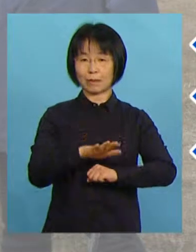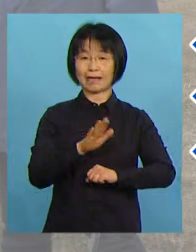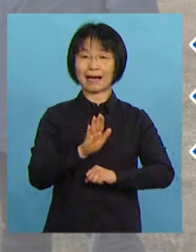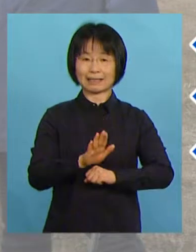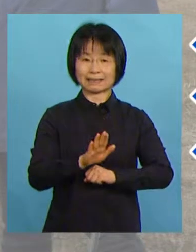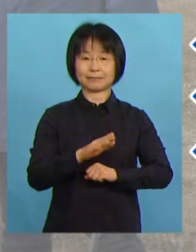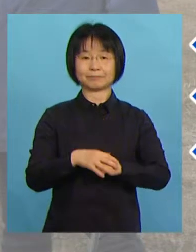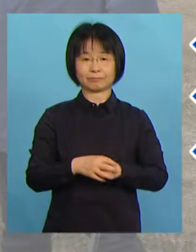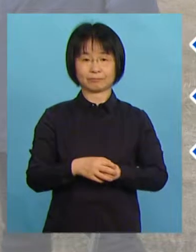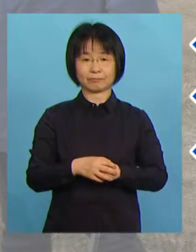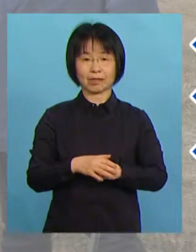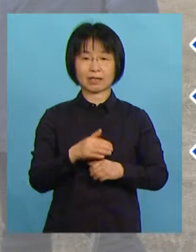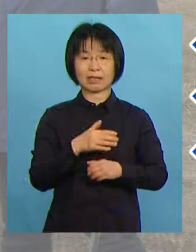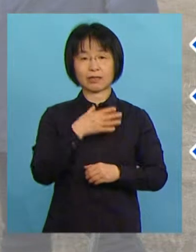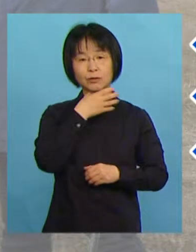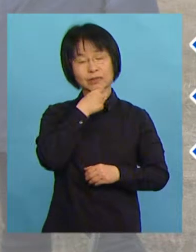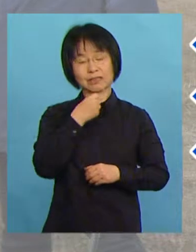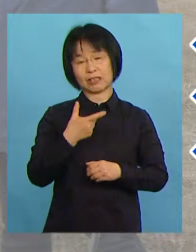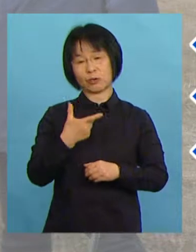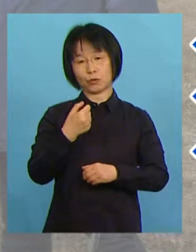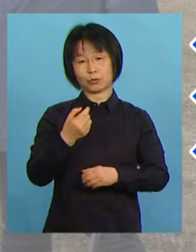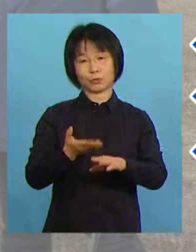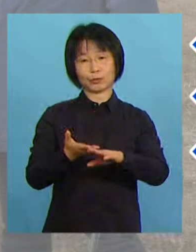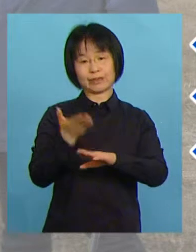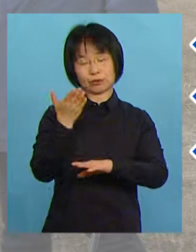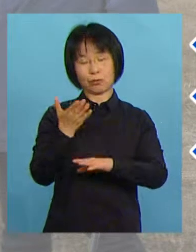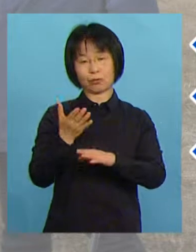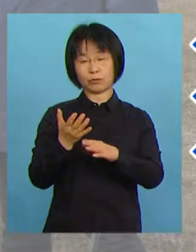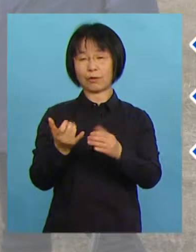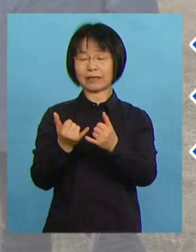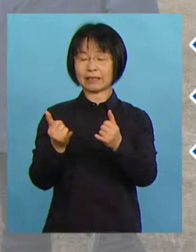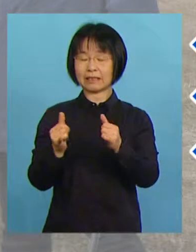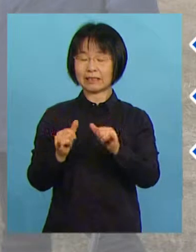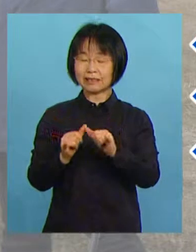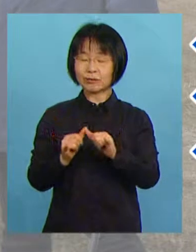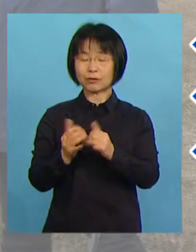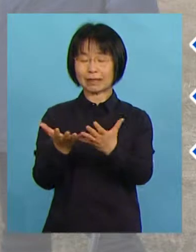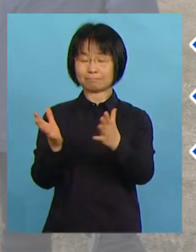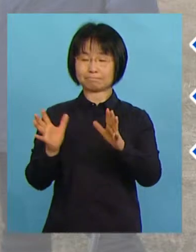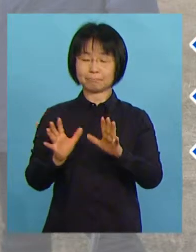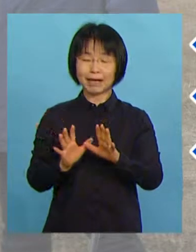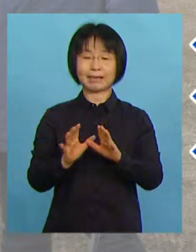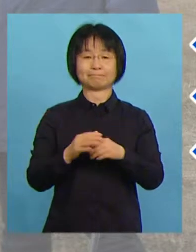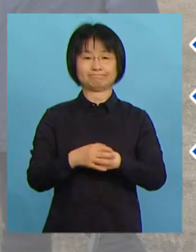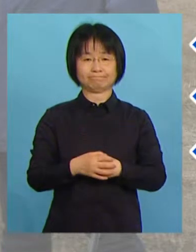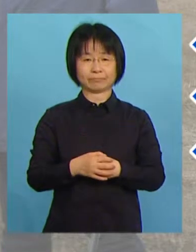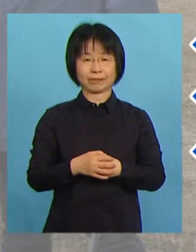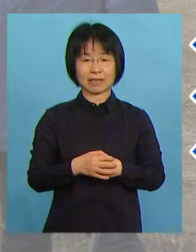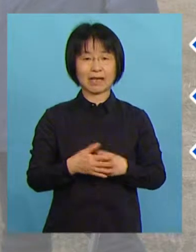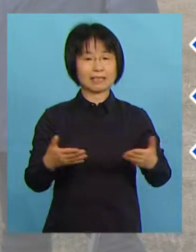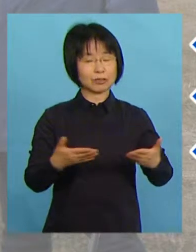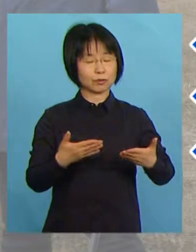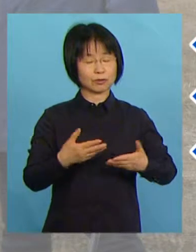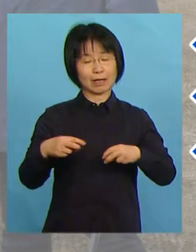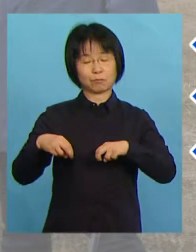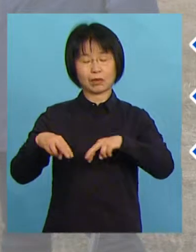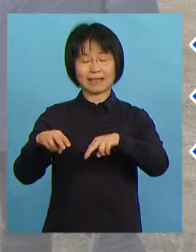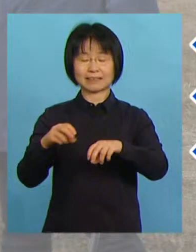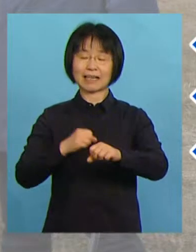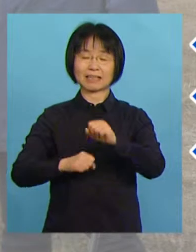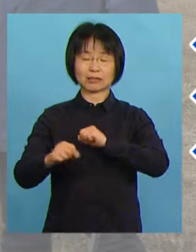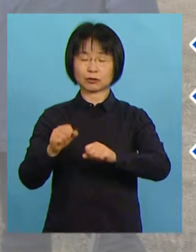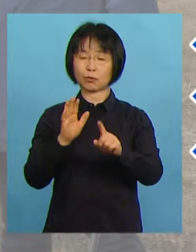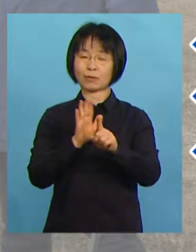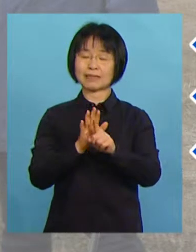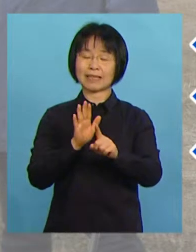く団体で、おおむね60歳以上の人で構成される団体や高齢者の就労やボランティア活